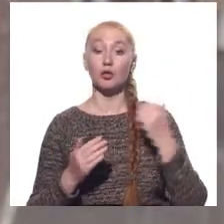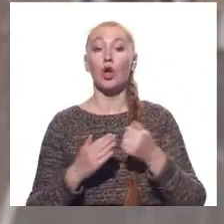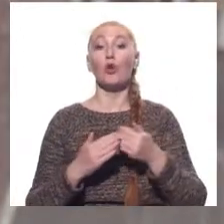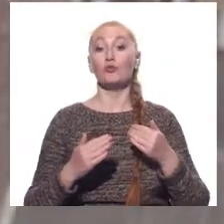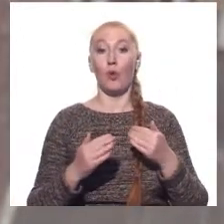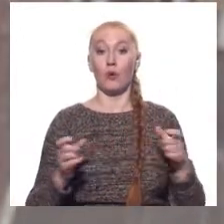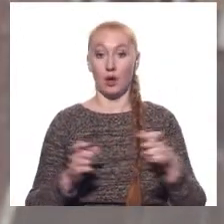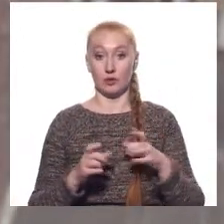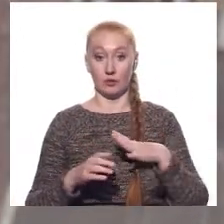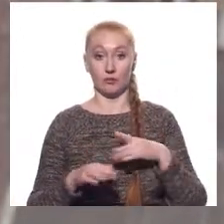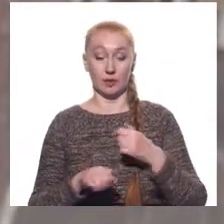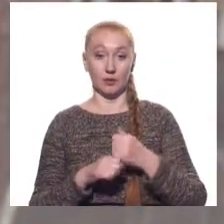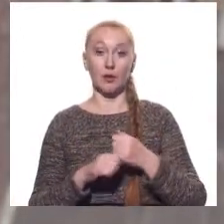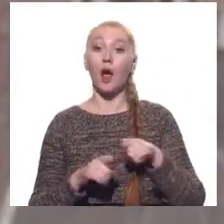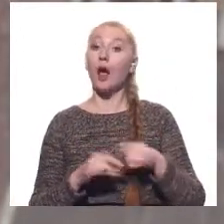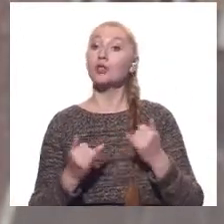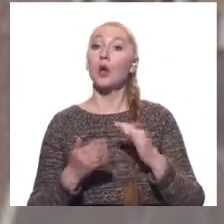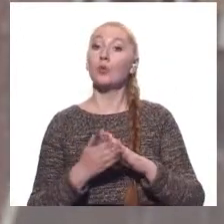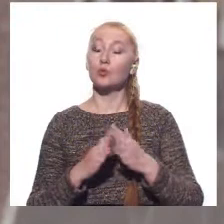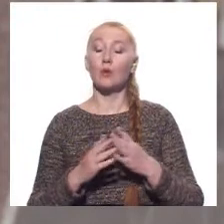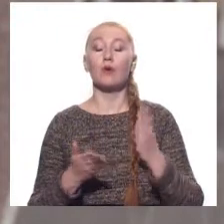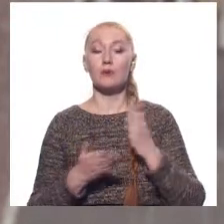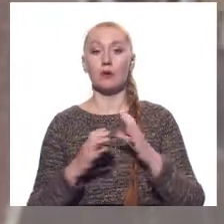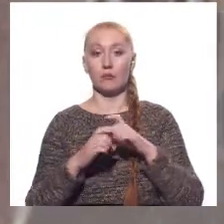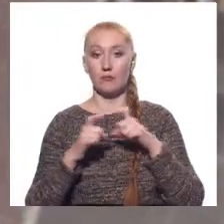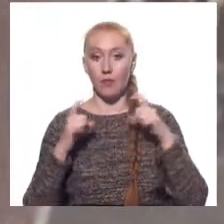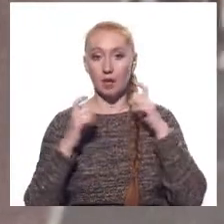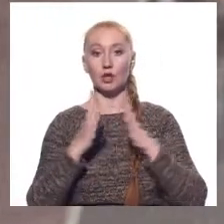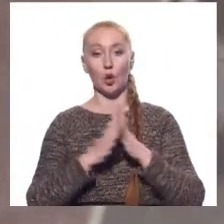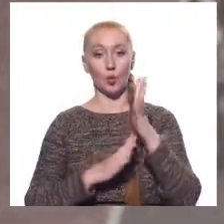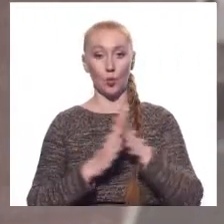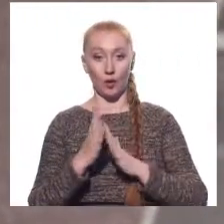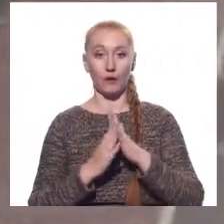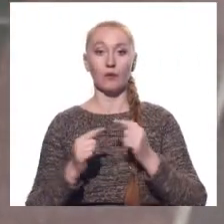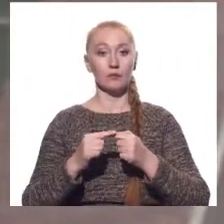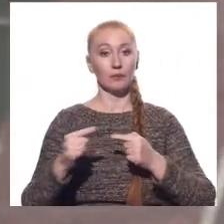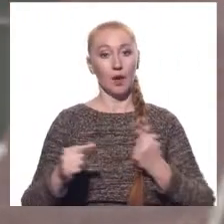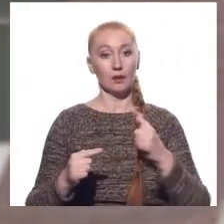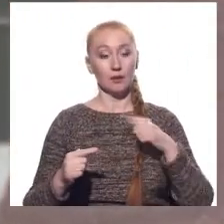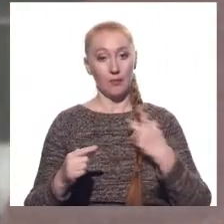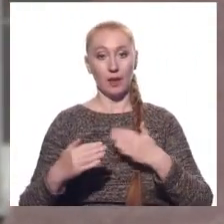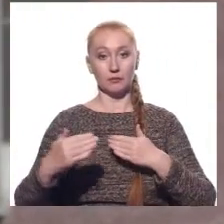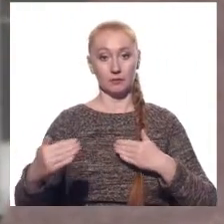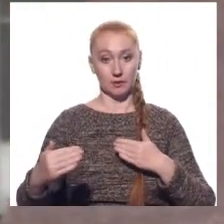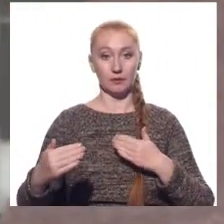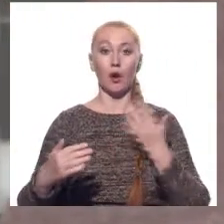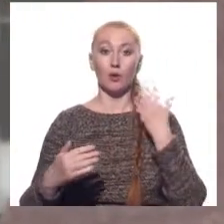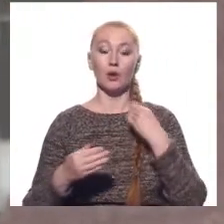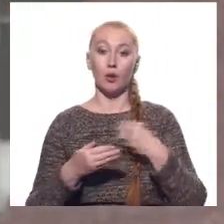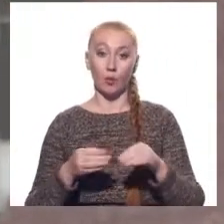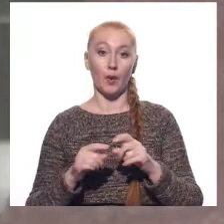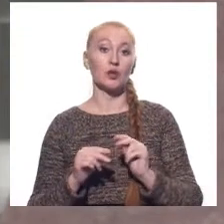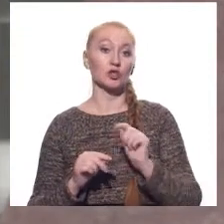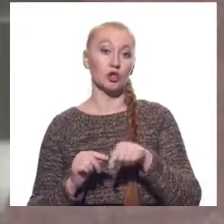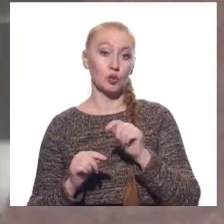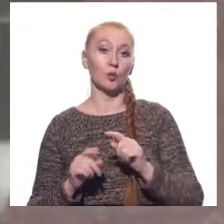карантину. Умова під час карантину – наявність захисних масок та рукавиць, дотримання 1,5-метрової дистанції при придбанні жетону